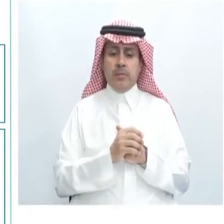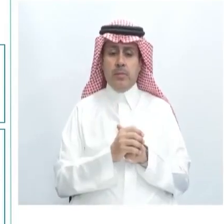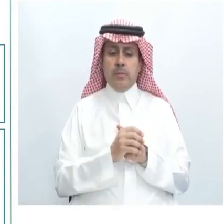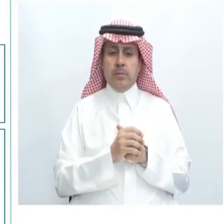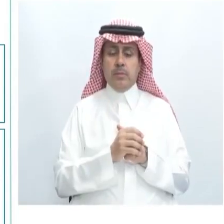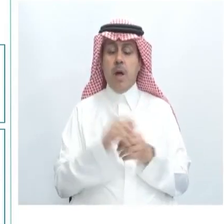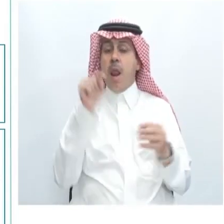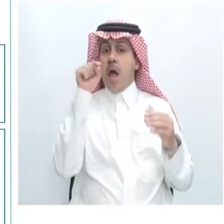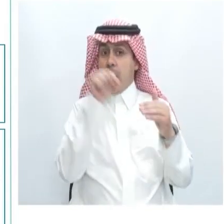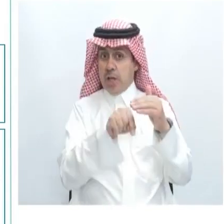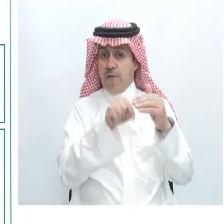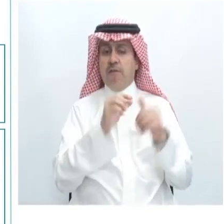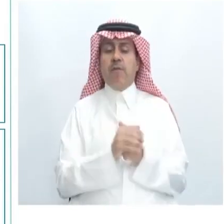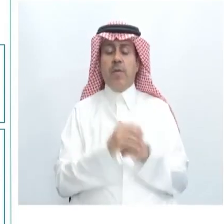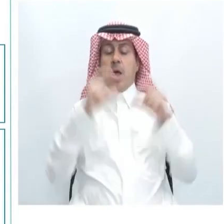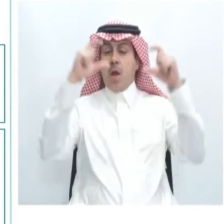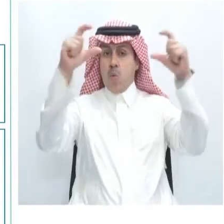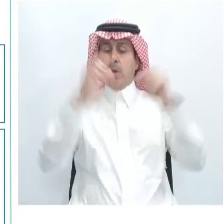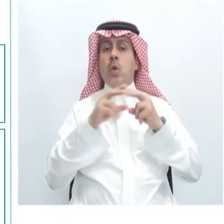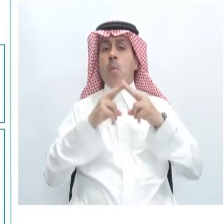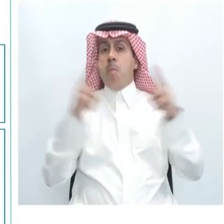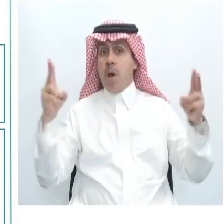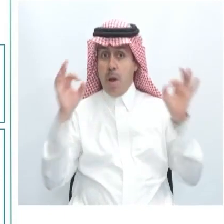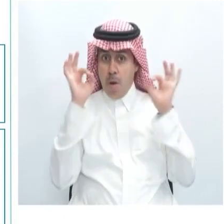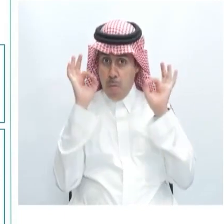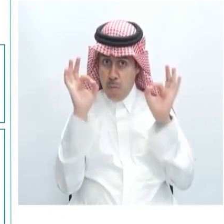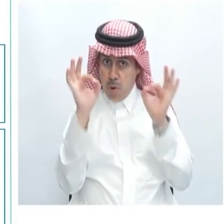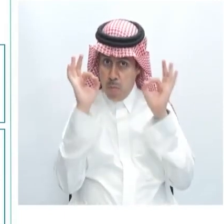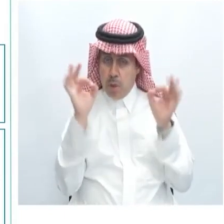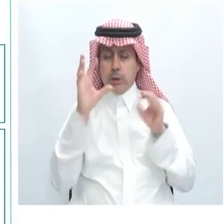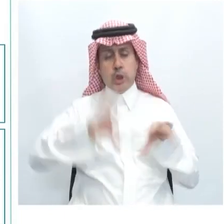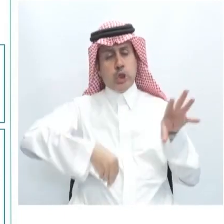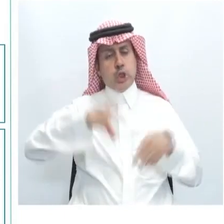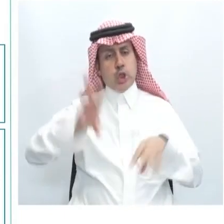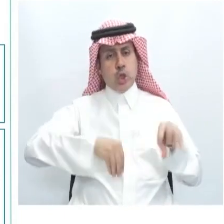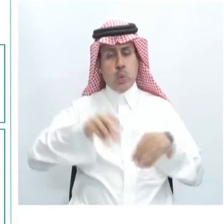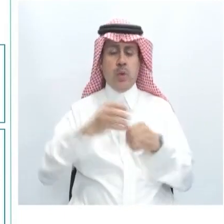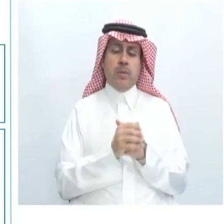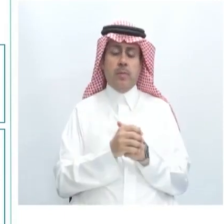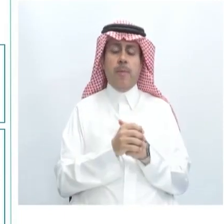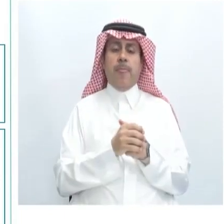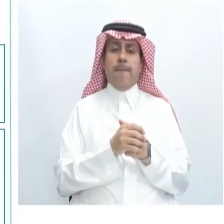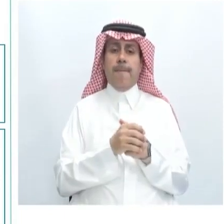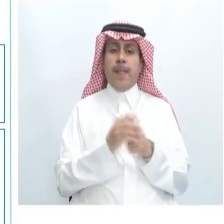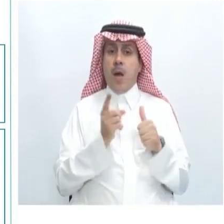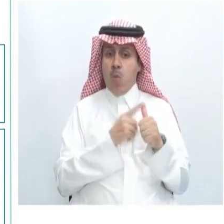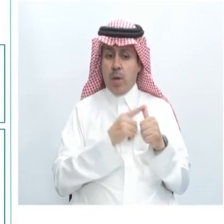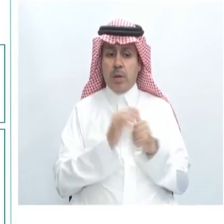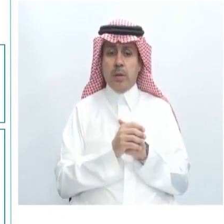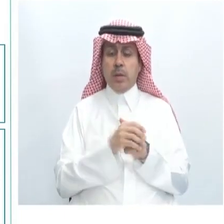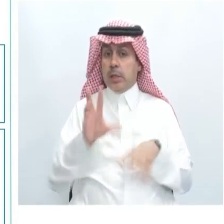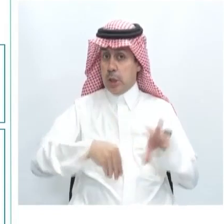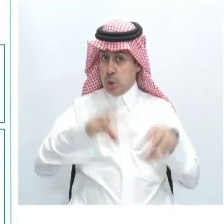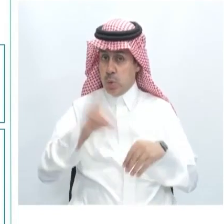كان الهدف من هذا العنوان هو تبيين اهميه التسويق وذكرنا اول اولا لان التسويق يعتبر